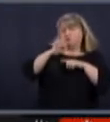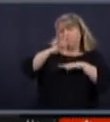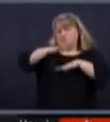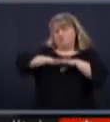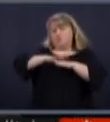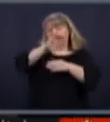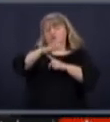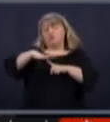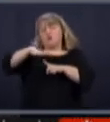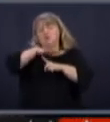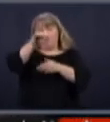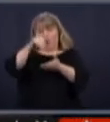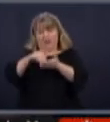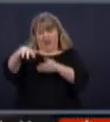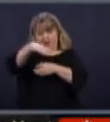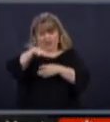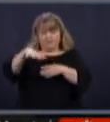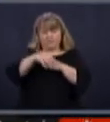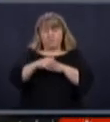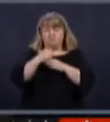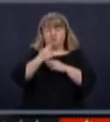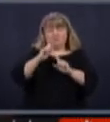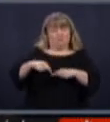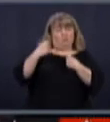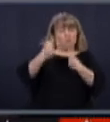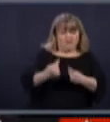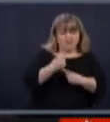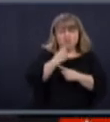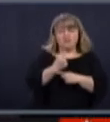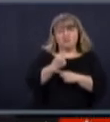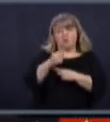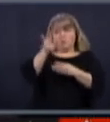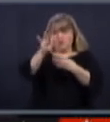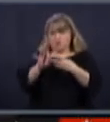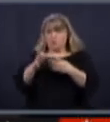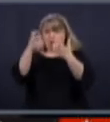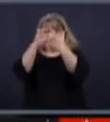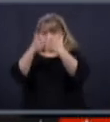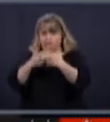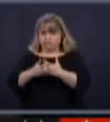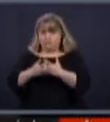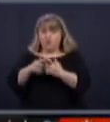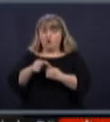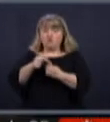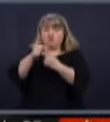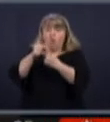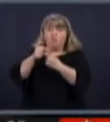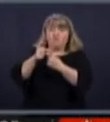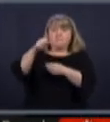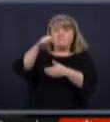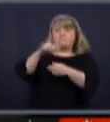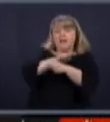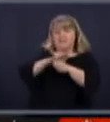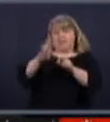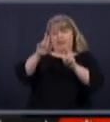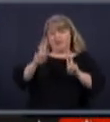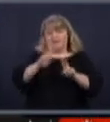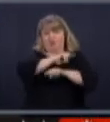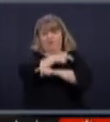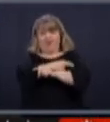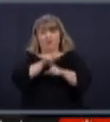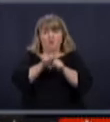depuis le début, tous les critères étaient remplis, sauf le coussin concernant le nombre de lits puis les employés qui vont